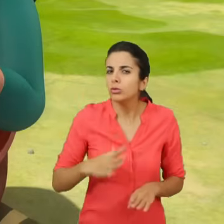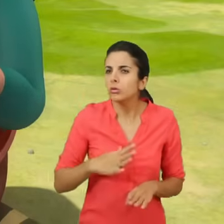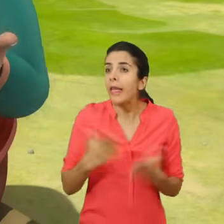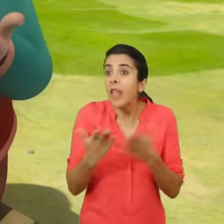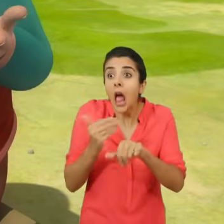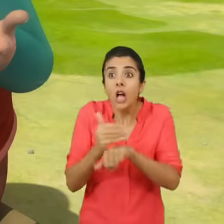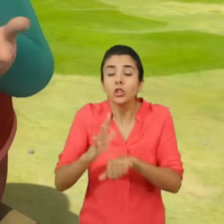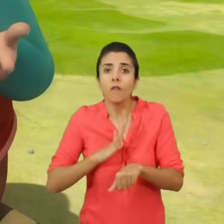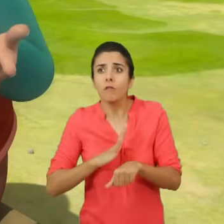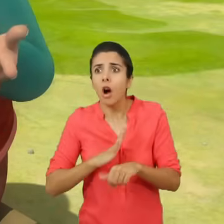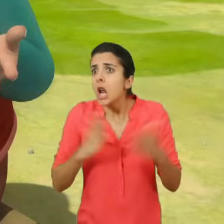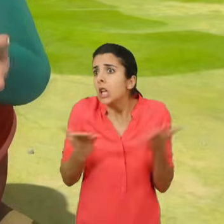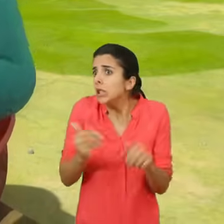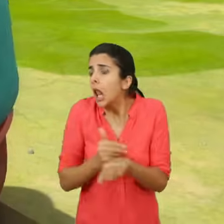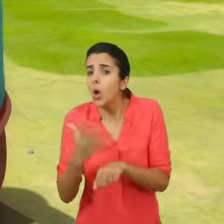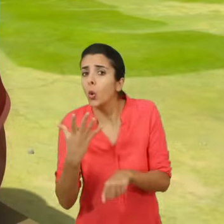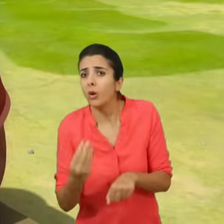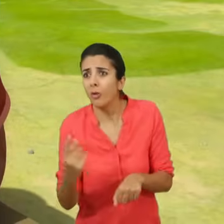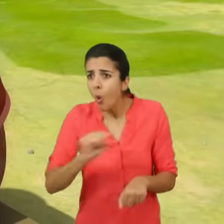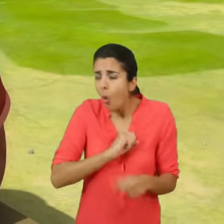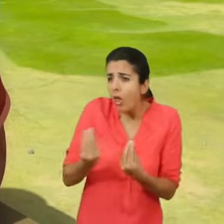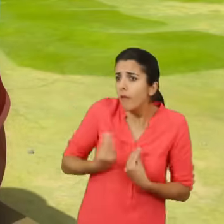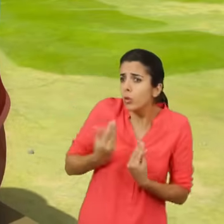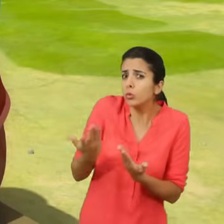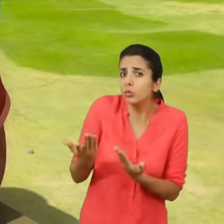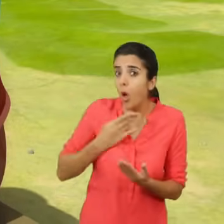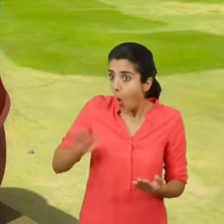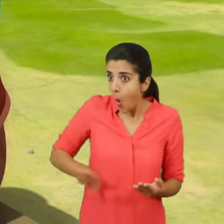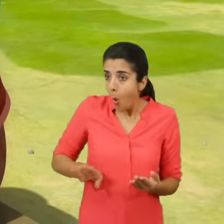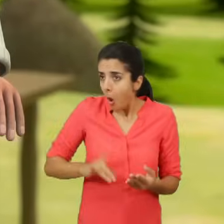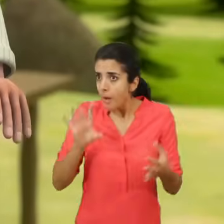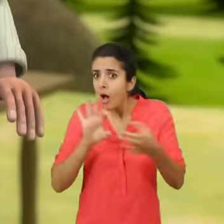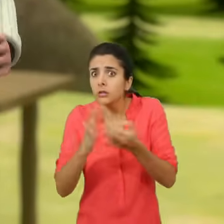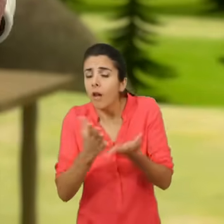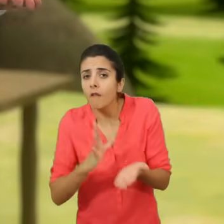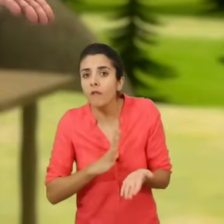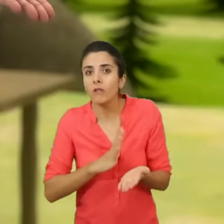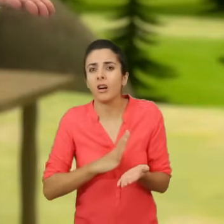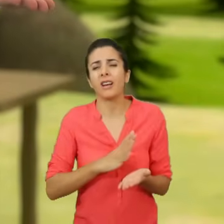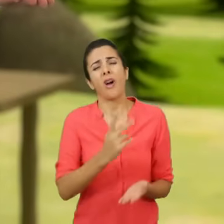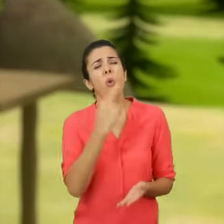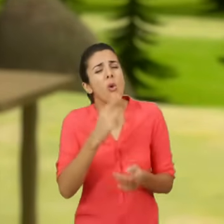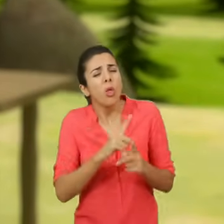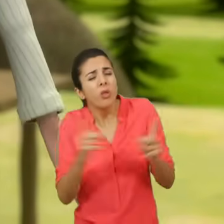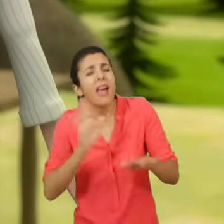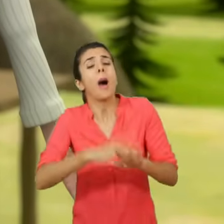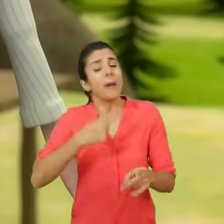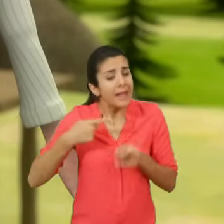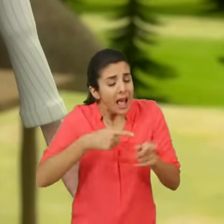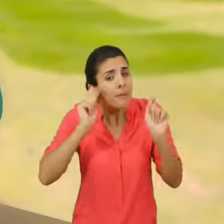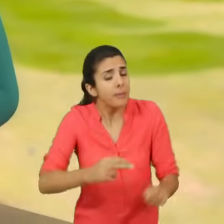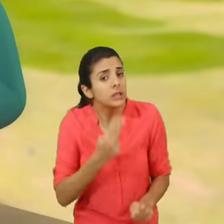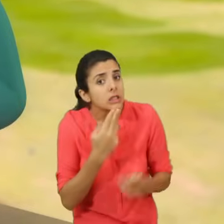geç olacak? Nasıl geç olacak? Beni korkutuyorsun. Oğlumun ne ilgisi var? Bir kez de konuşma da izle beni be